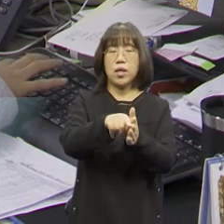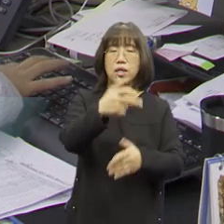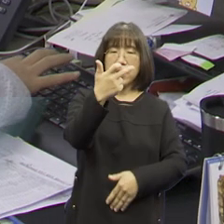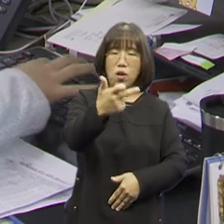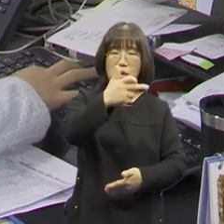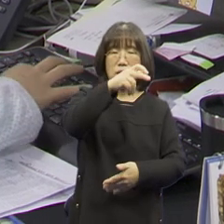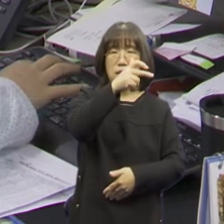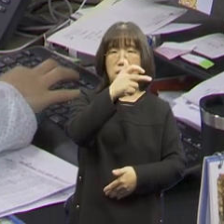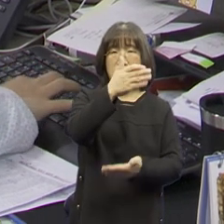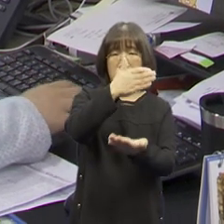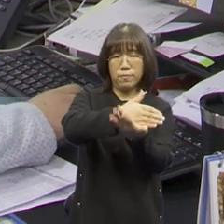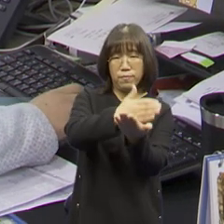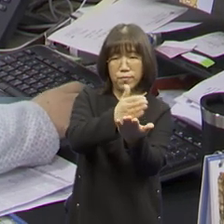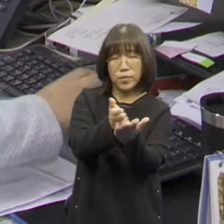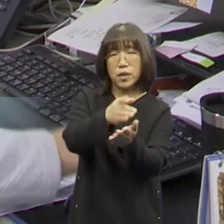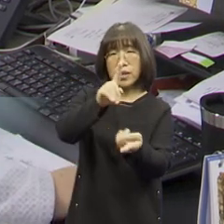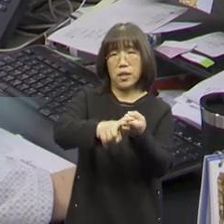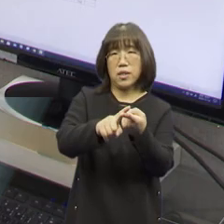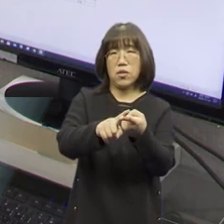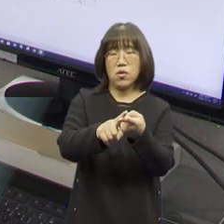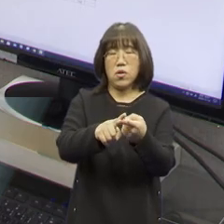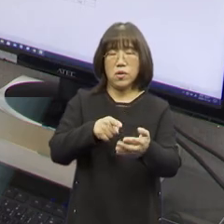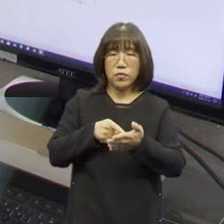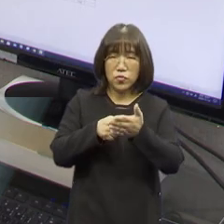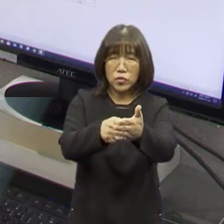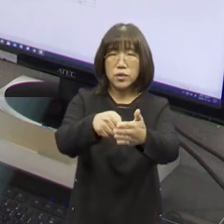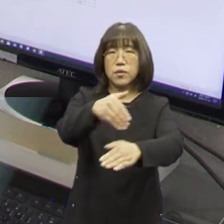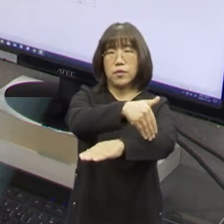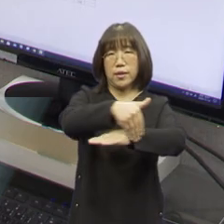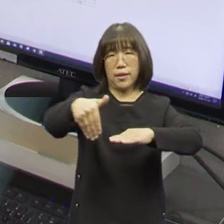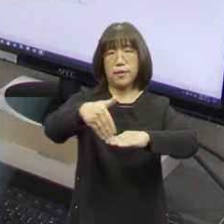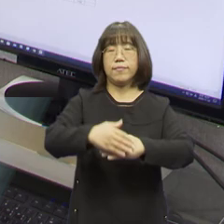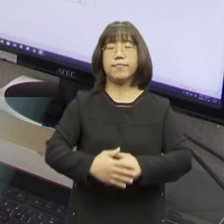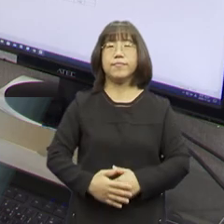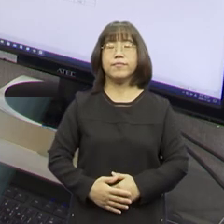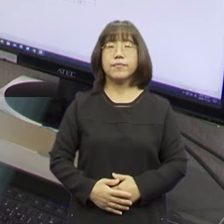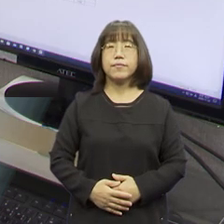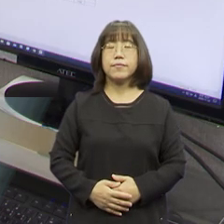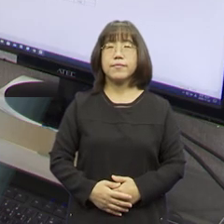분야에 대해 지속가능한 발전 계획을 수립하고 적극 추진할 예정입니다.